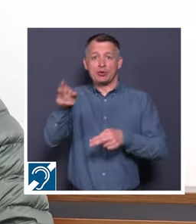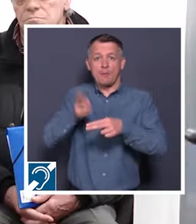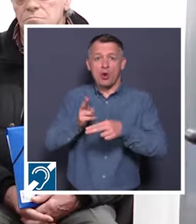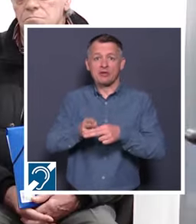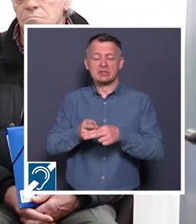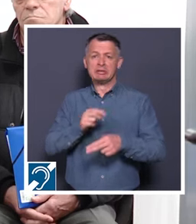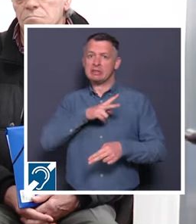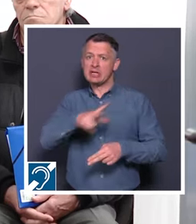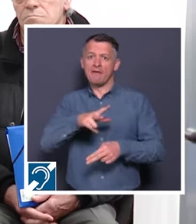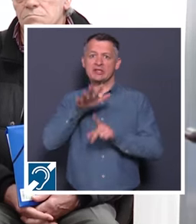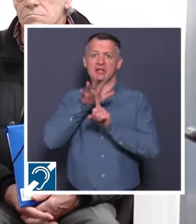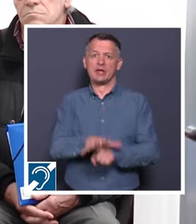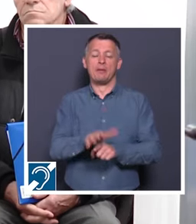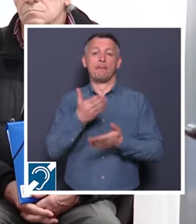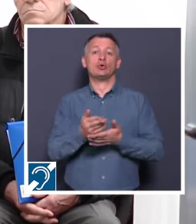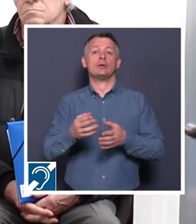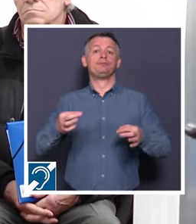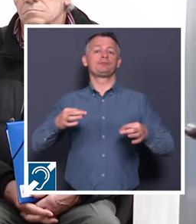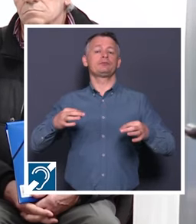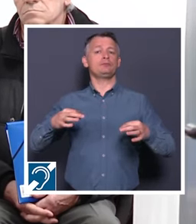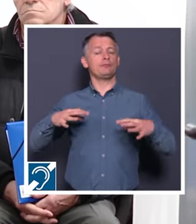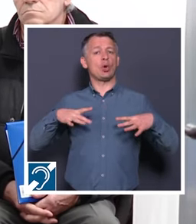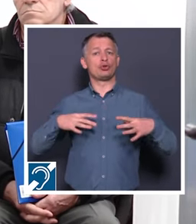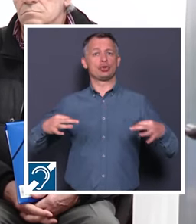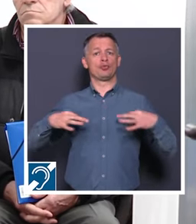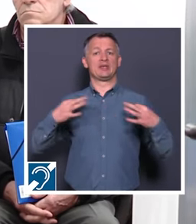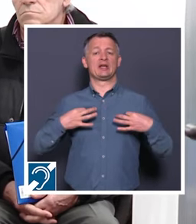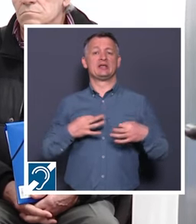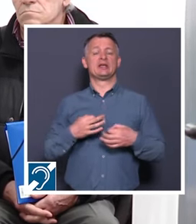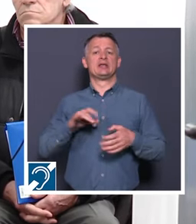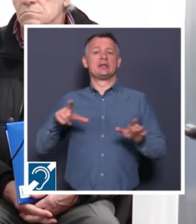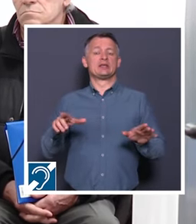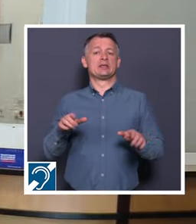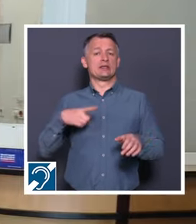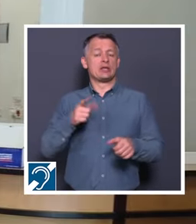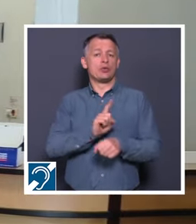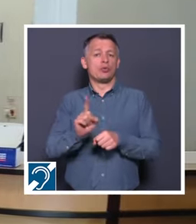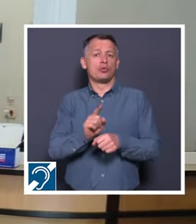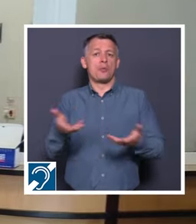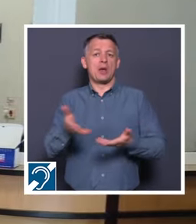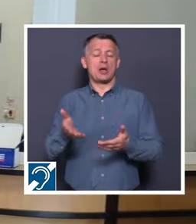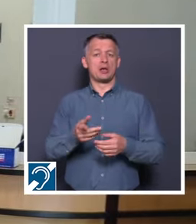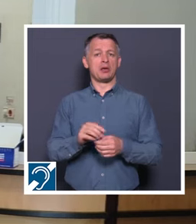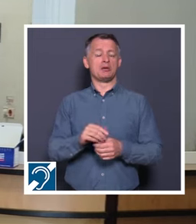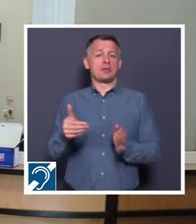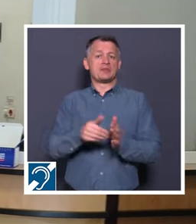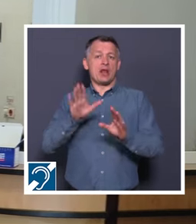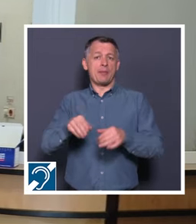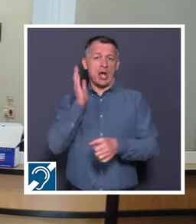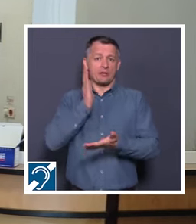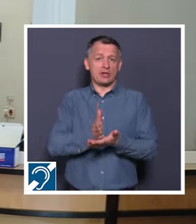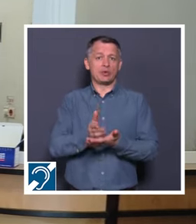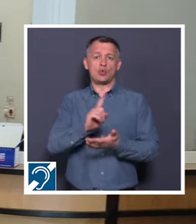discriminați, deoarece concediul medical este o cotizație pe care o face orice angajat în această țară. Nu este un avantaj dat de statul